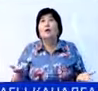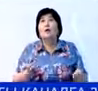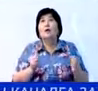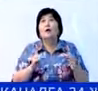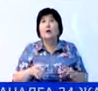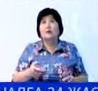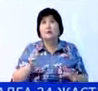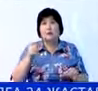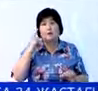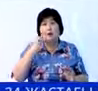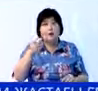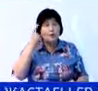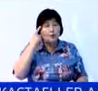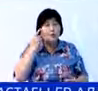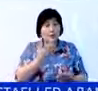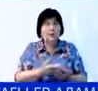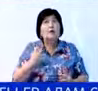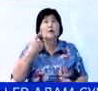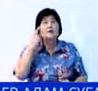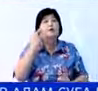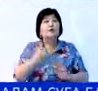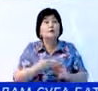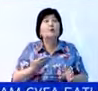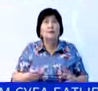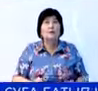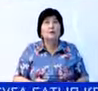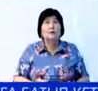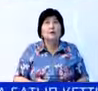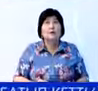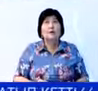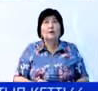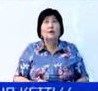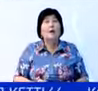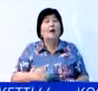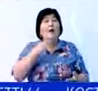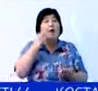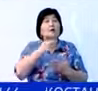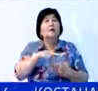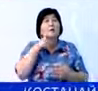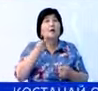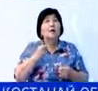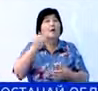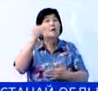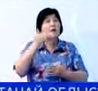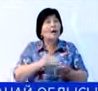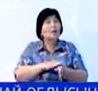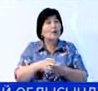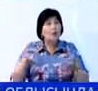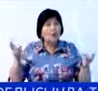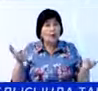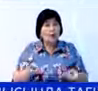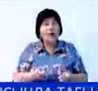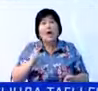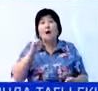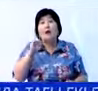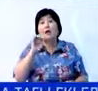Түсіндім. Дұрыс түсіндіңдерші енді? Түсіндім. Жауапкершілікке неге қарамайсыздар? талаптарды орындау керек қой.